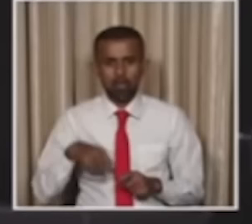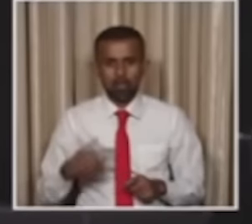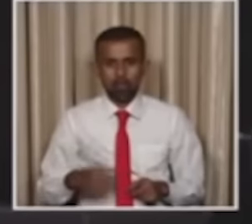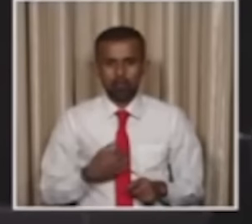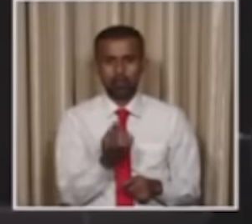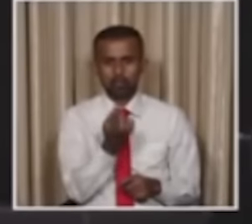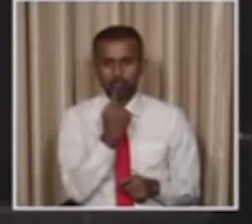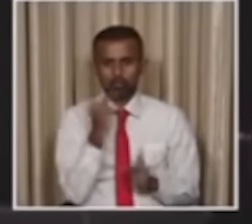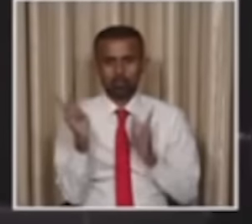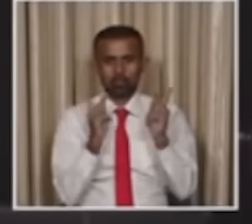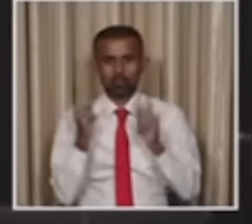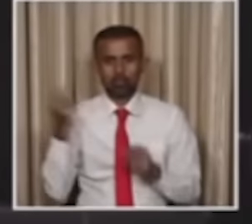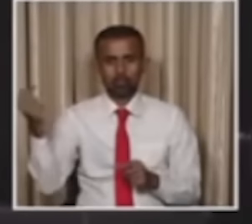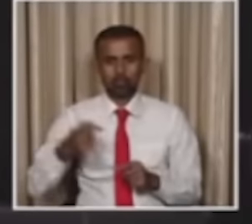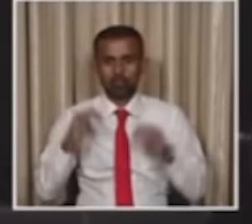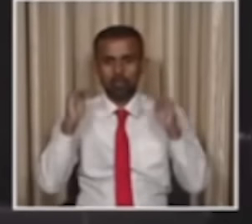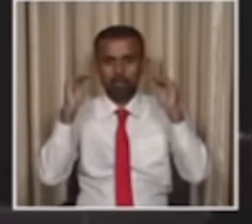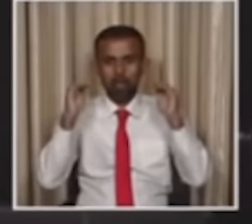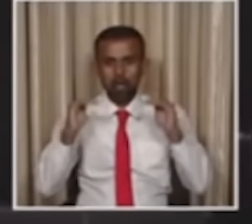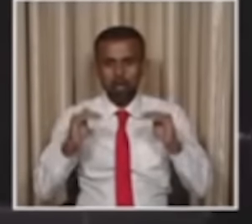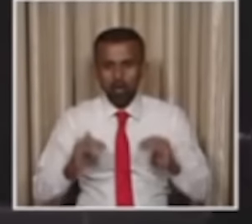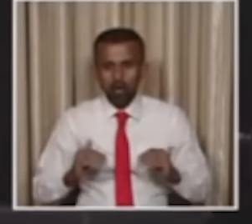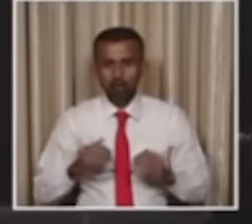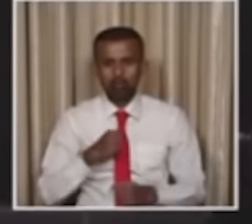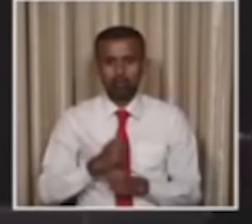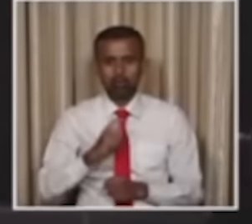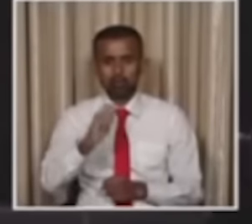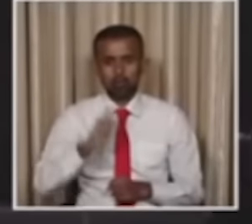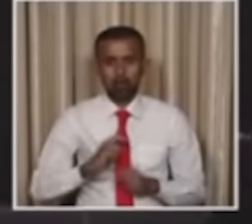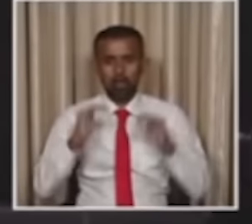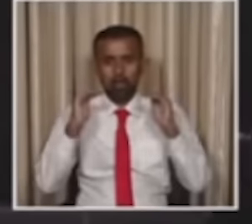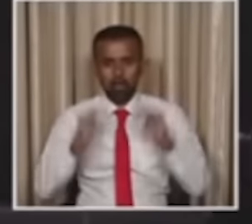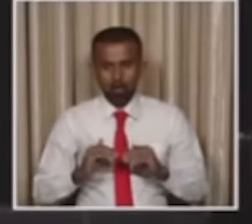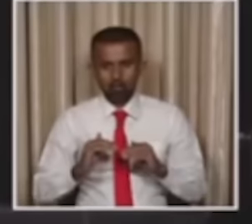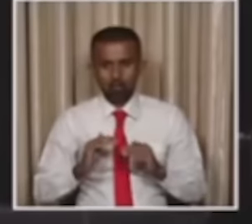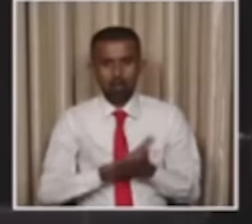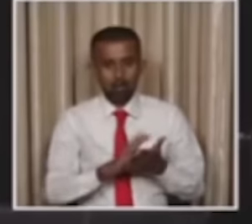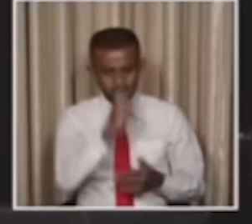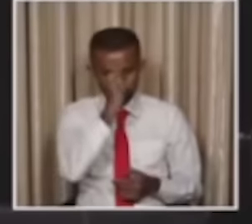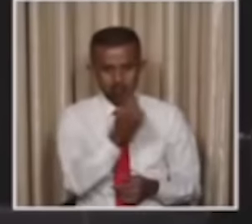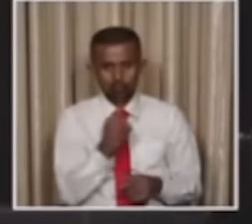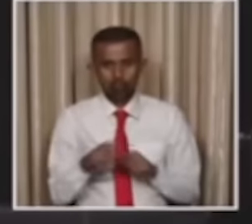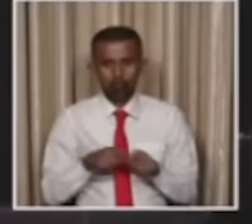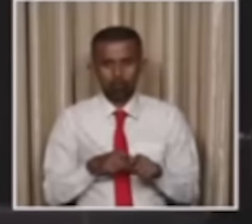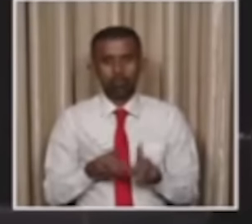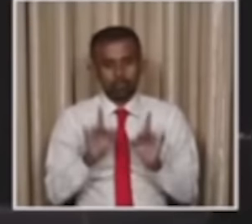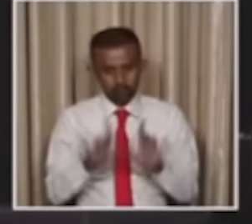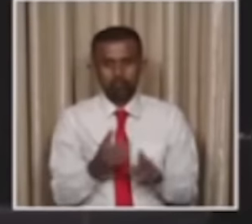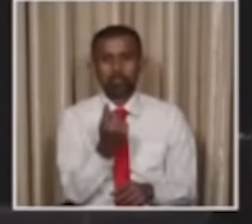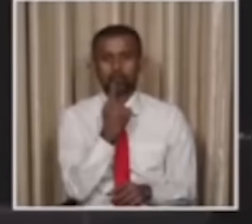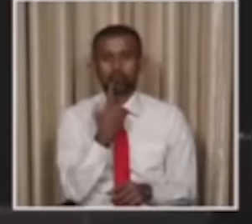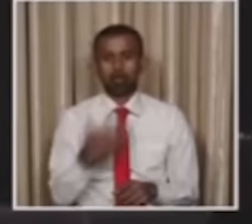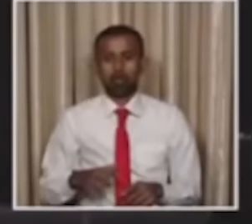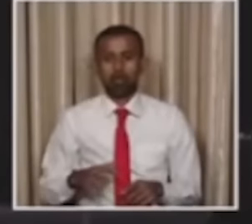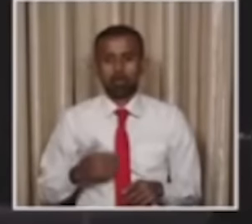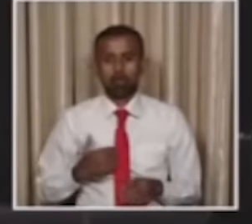කිව්වා සංචාරකයන්ගේ අඩුවීමක් සිද්ධ වෙලා තියෙනවා, රජයට ආදායම් අඩුවීමක් වෙලා තියෙනවා. හකීම් මැමතුමා කිව්වා වගේම එහෙම එකක් කිව්වා. ඒ කියපු